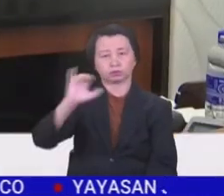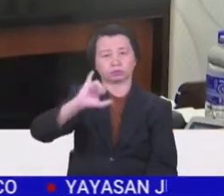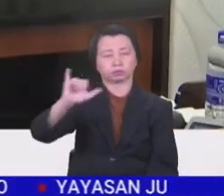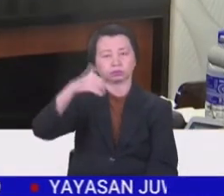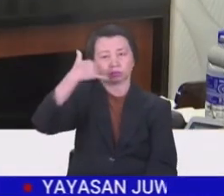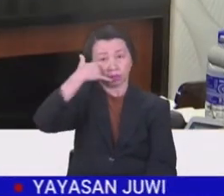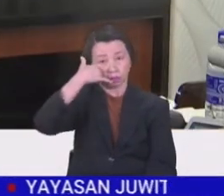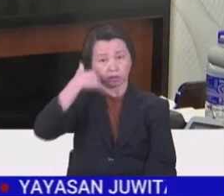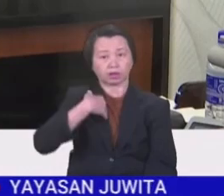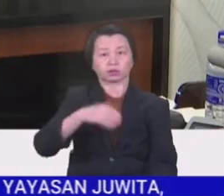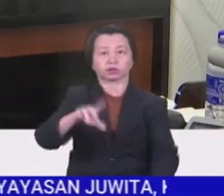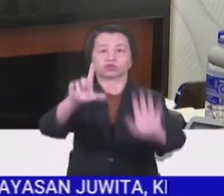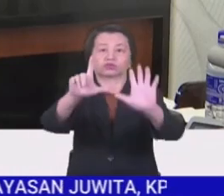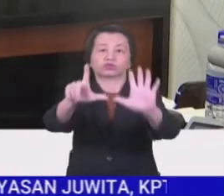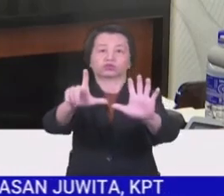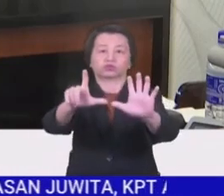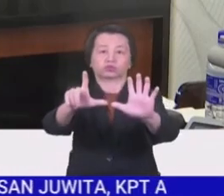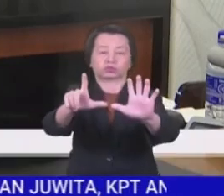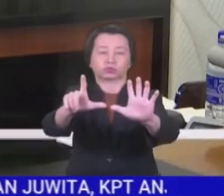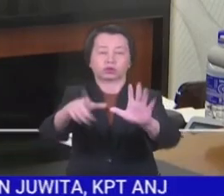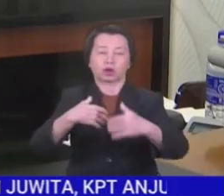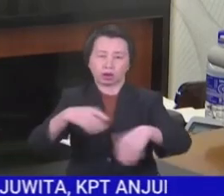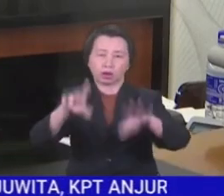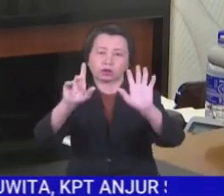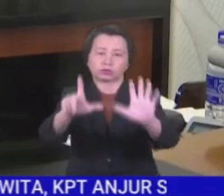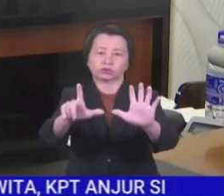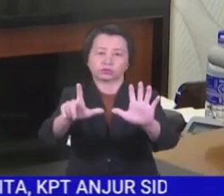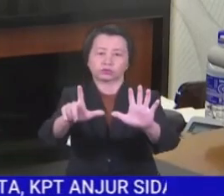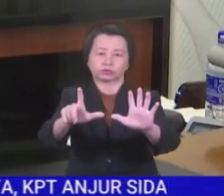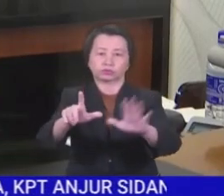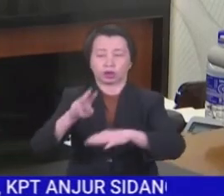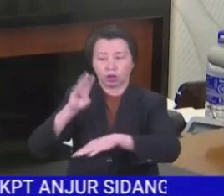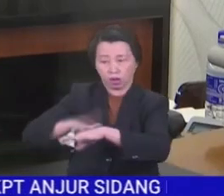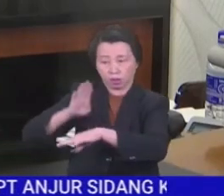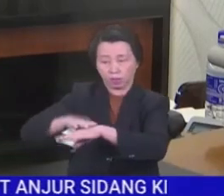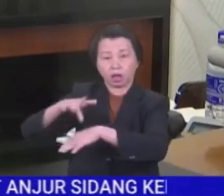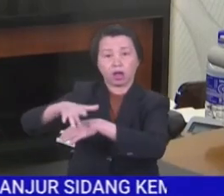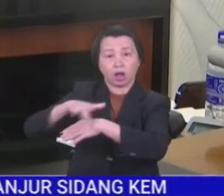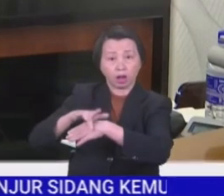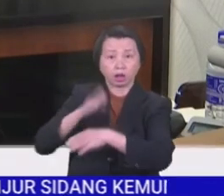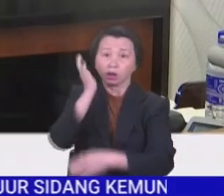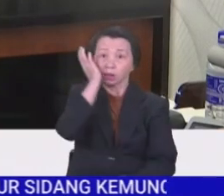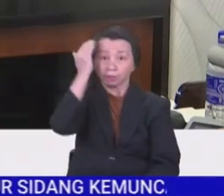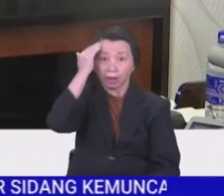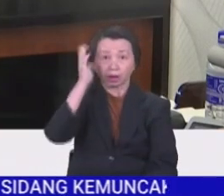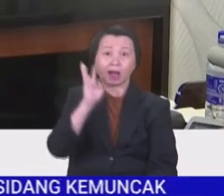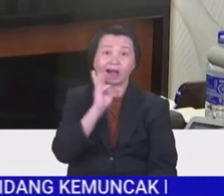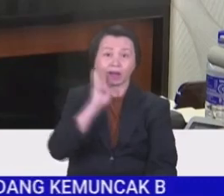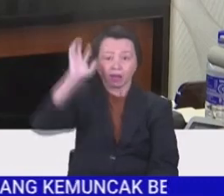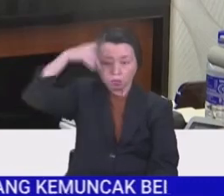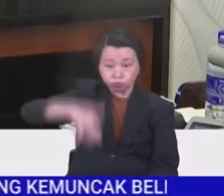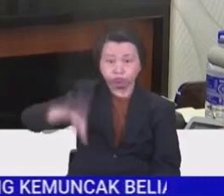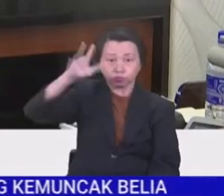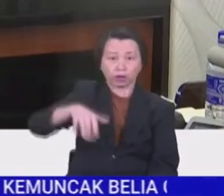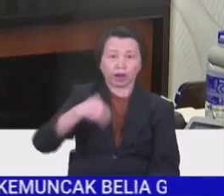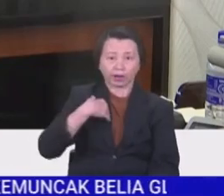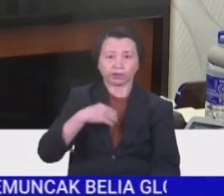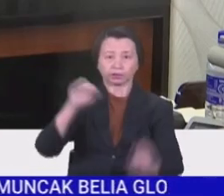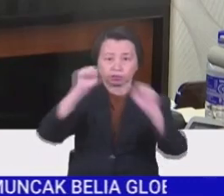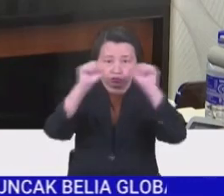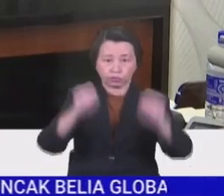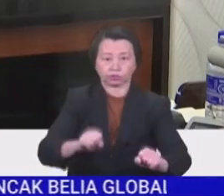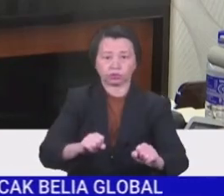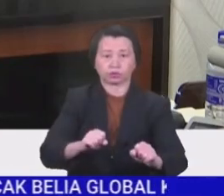menyediakan 7 amaran awal pelayannya, early warning system lah.